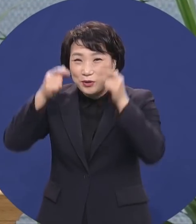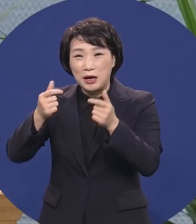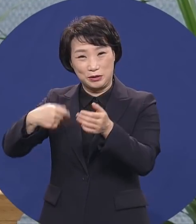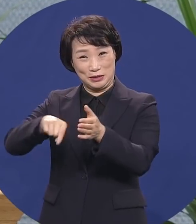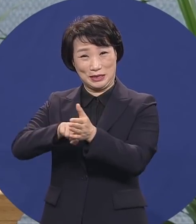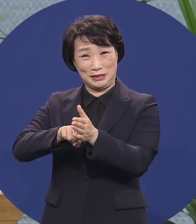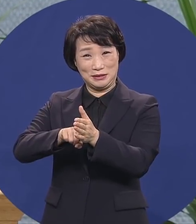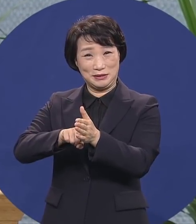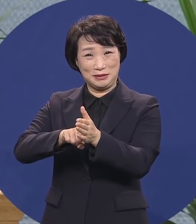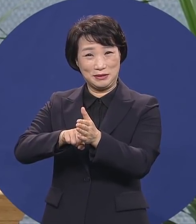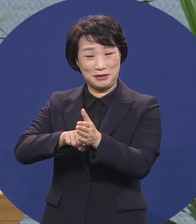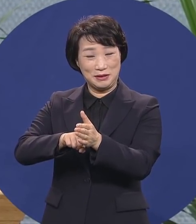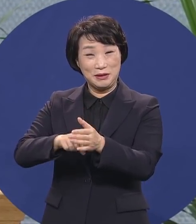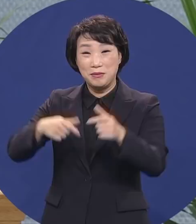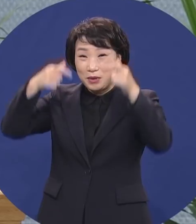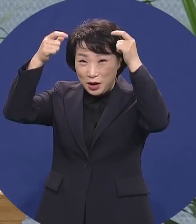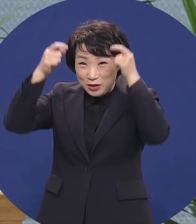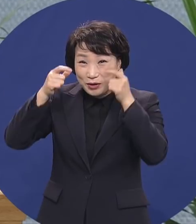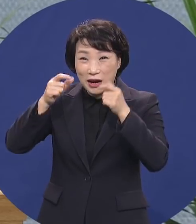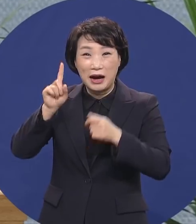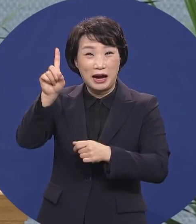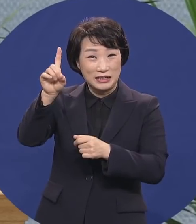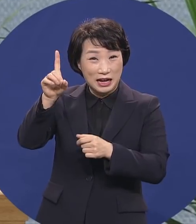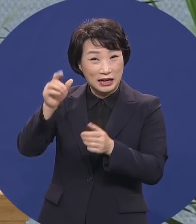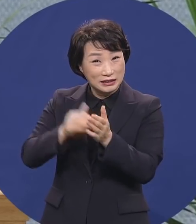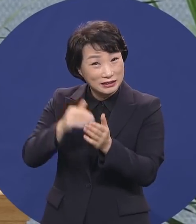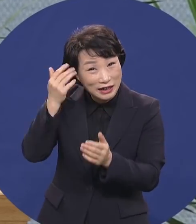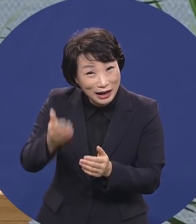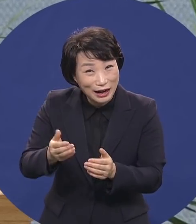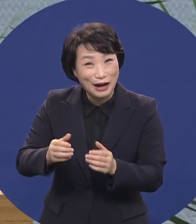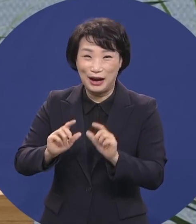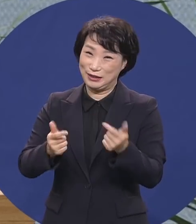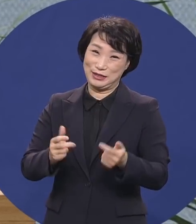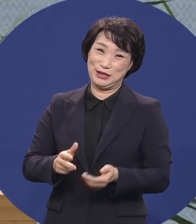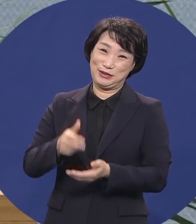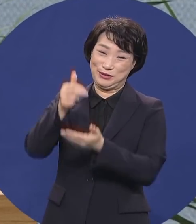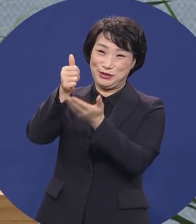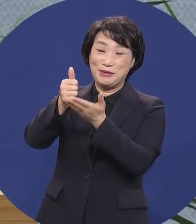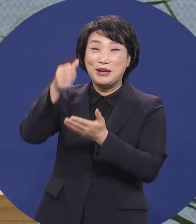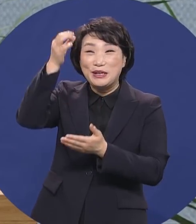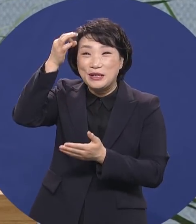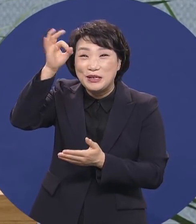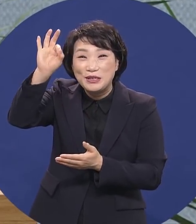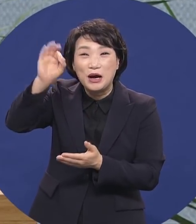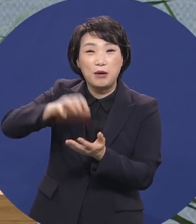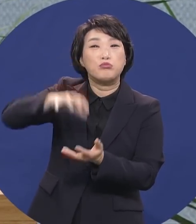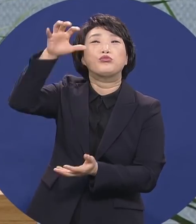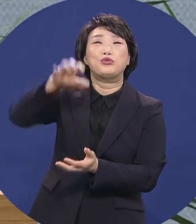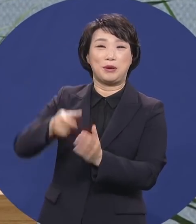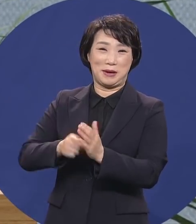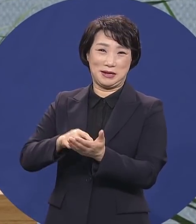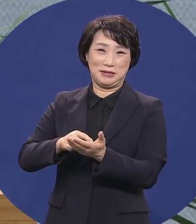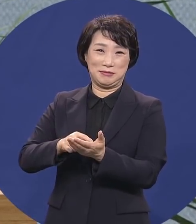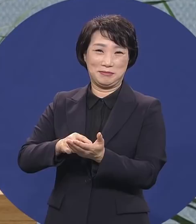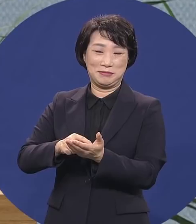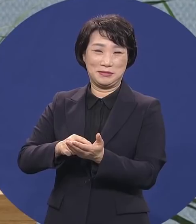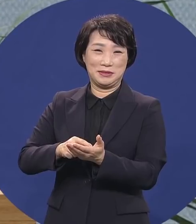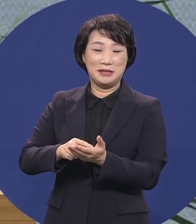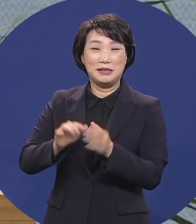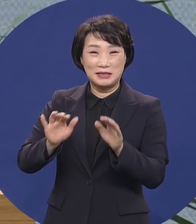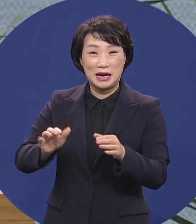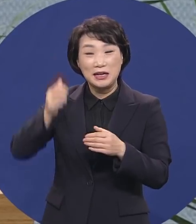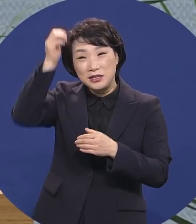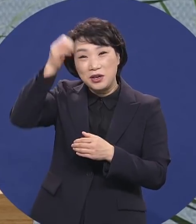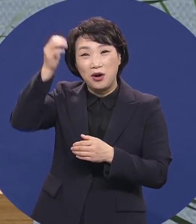위해서. 면류관 단 하나입니까? 주님을 인정하는 분량,